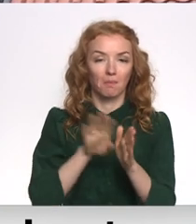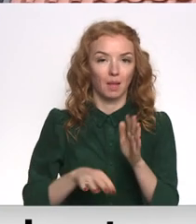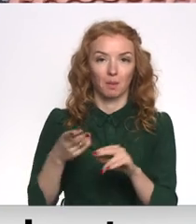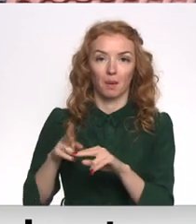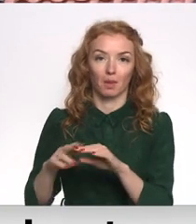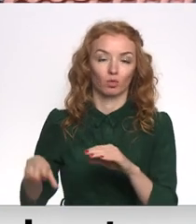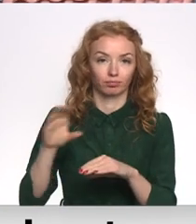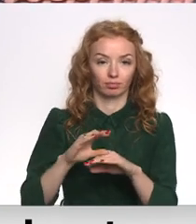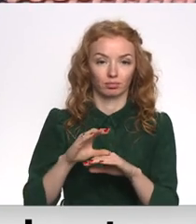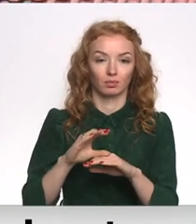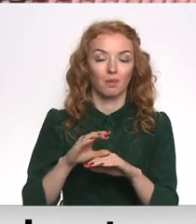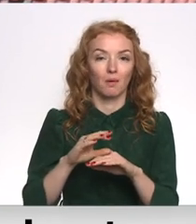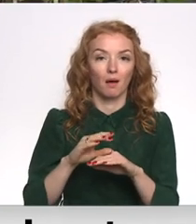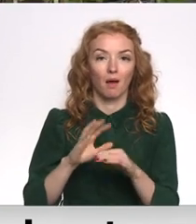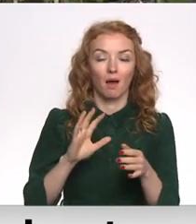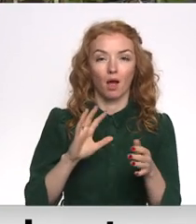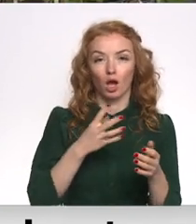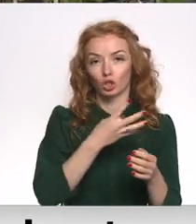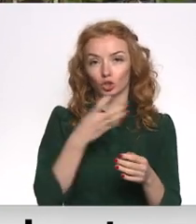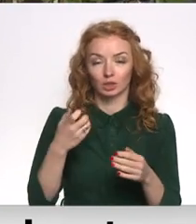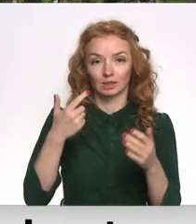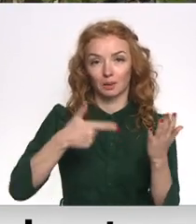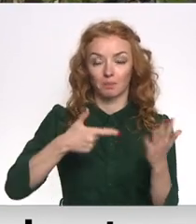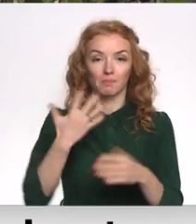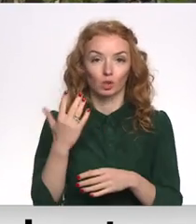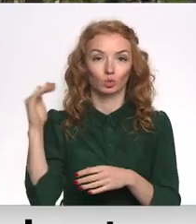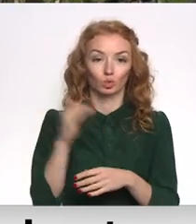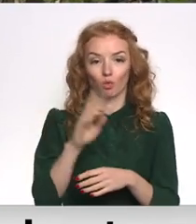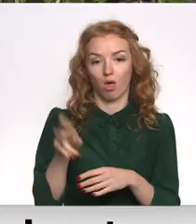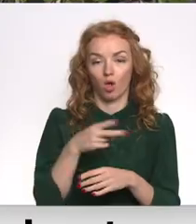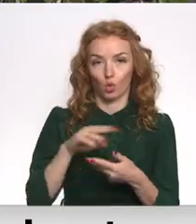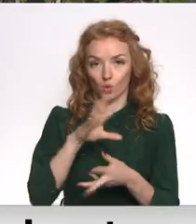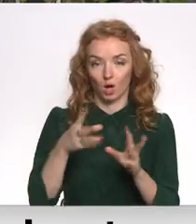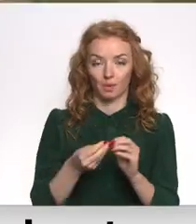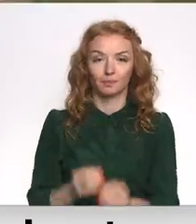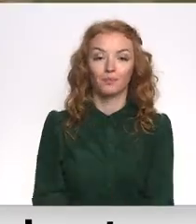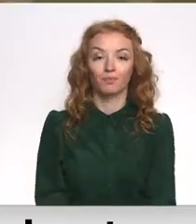papildus finansējuma par nepilniem 475